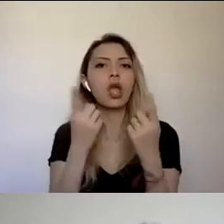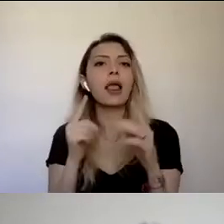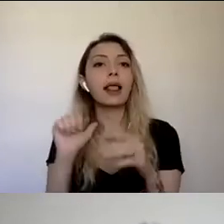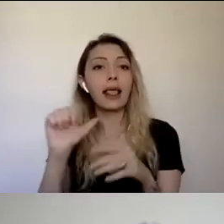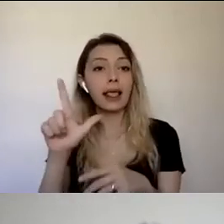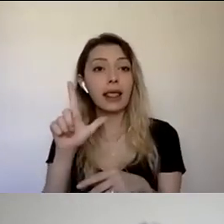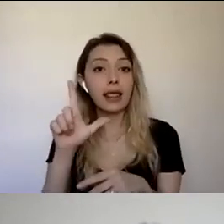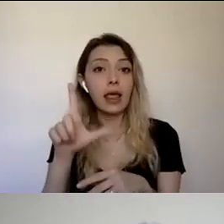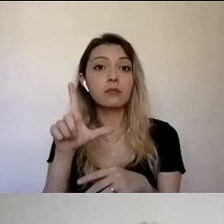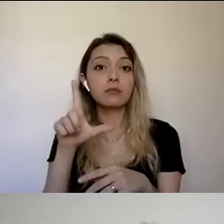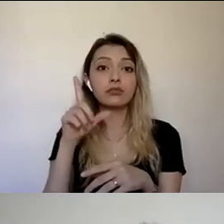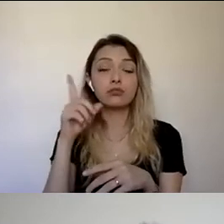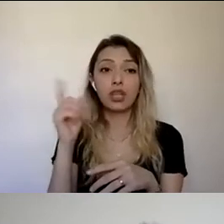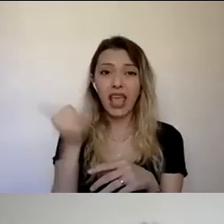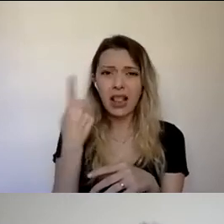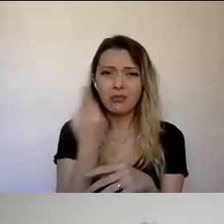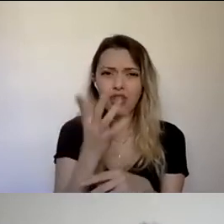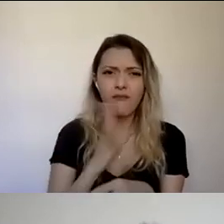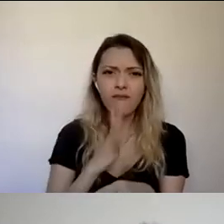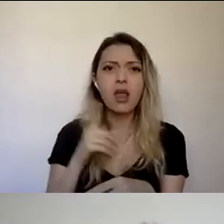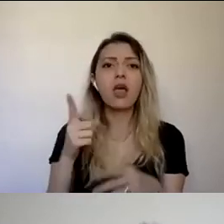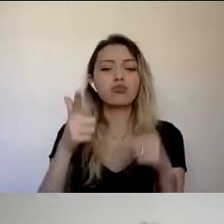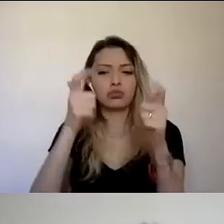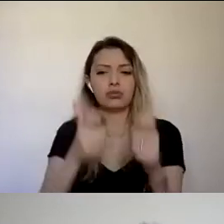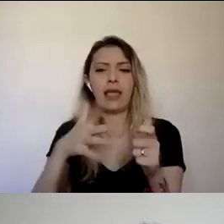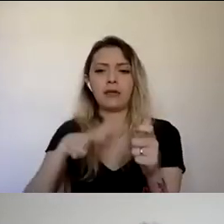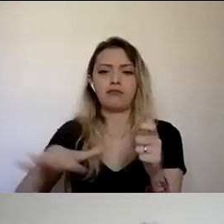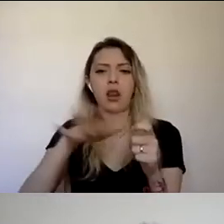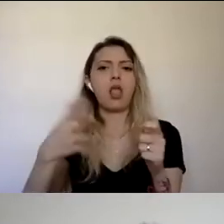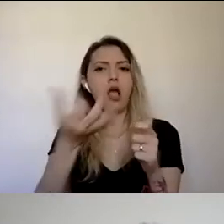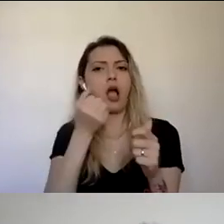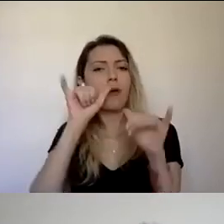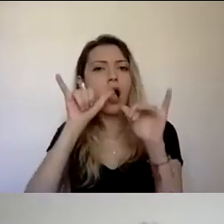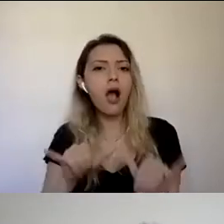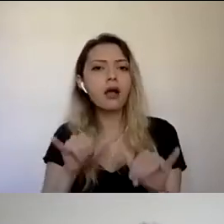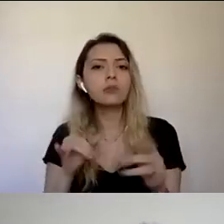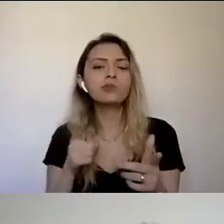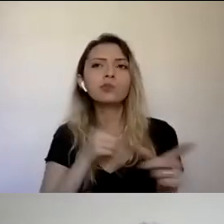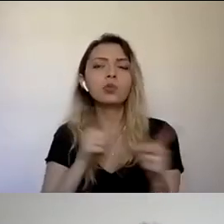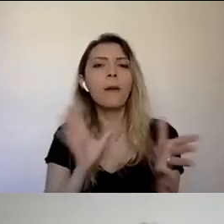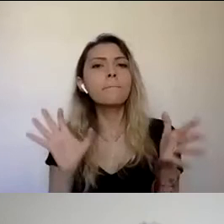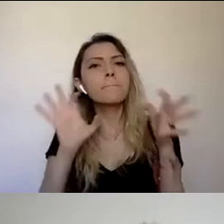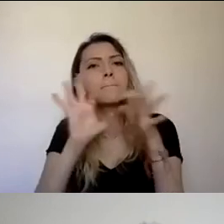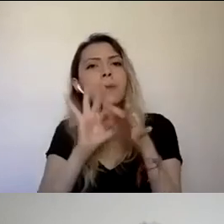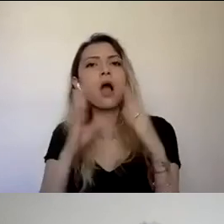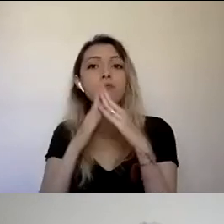halde ise bu arazi erişim ve arazi edinme hakkı, bunu örneğin barınma hakkı üzerinden